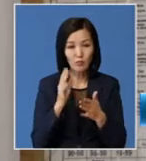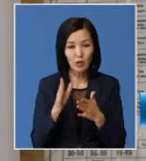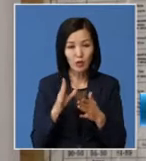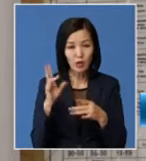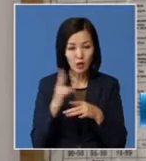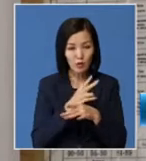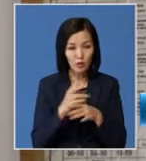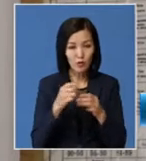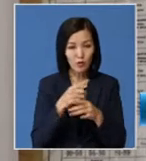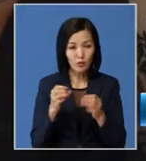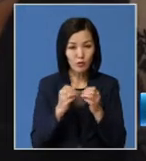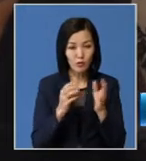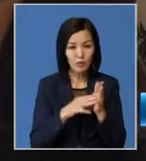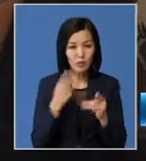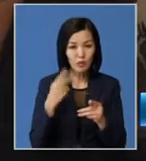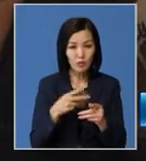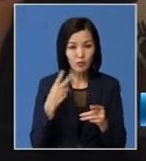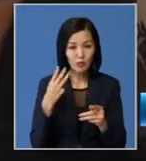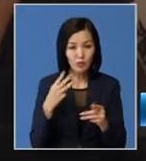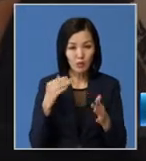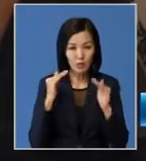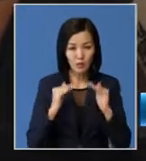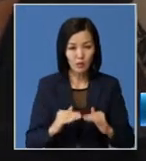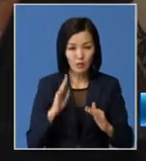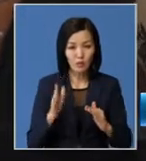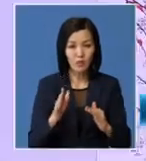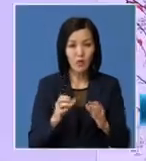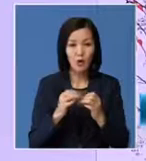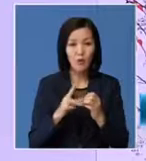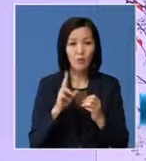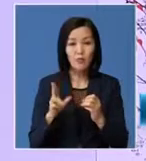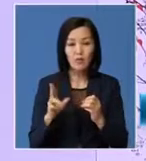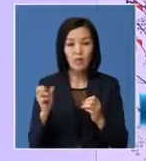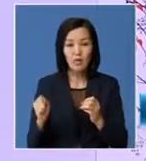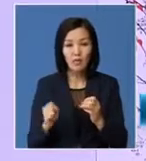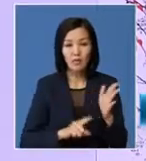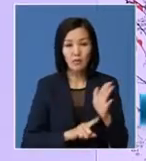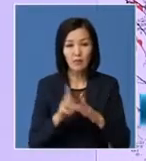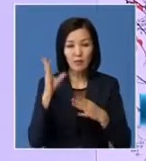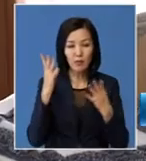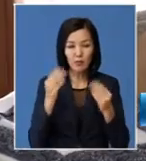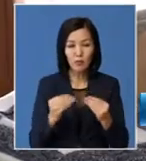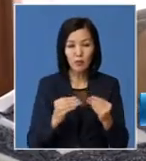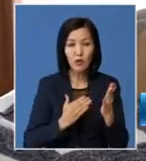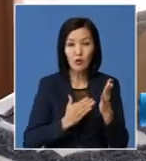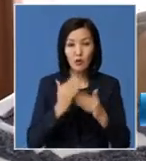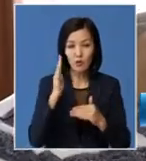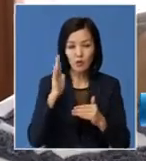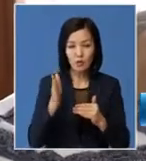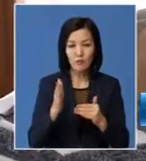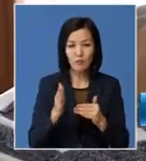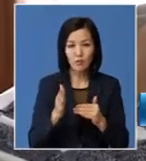уақыттарда -18-23 градусқа дейін төмендейді. 15-ші қарашадан бастап күндіз ауа температурасы жоғарылайтын болады,